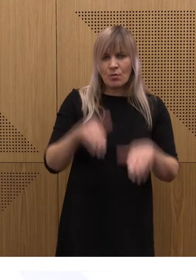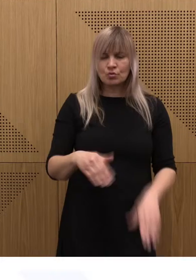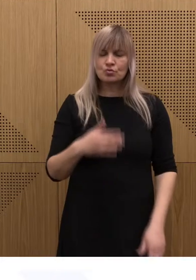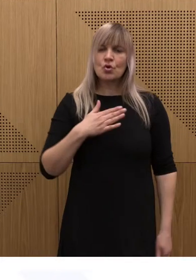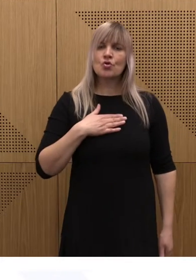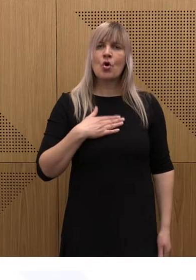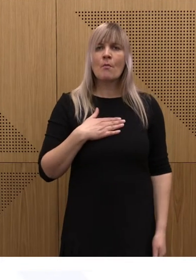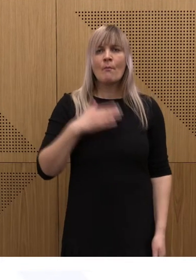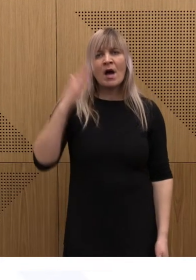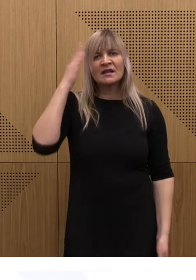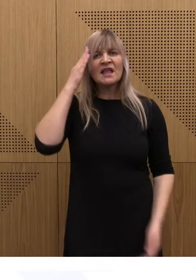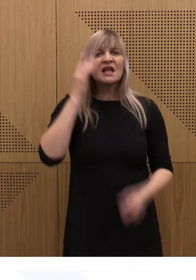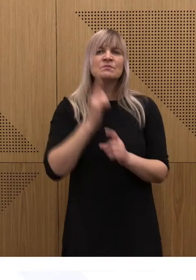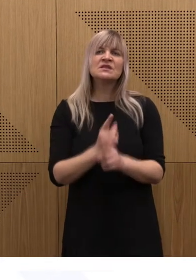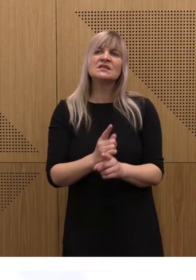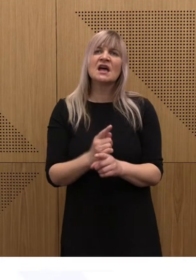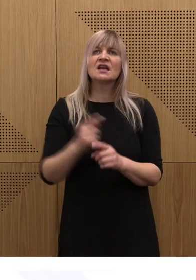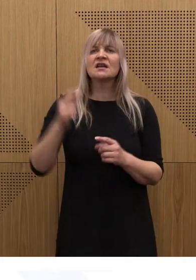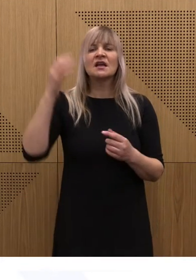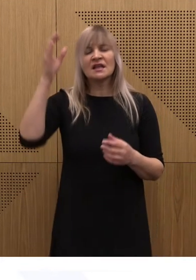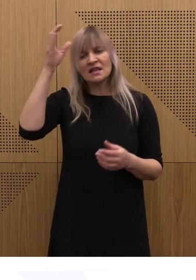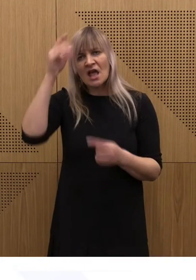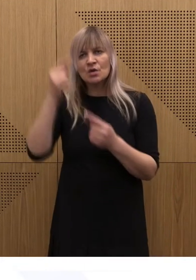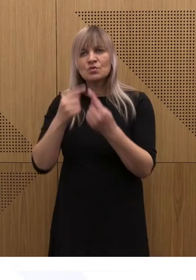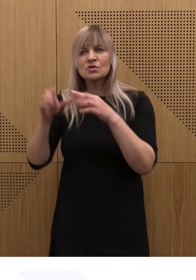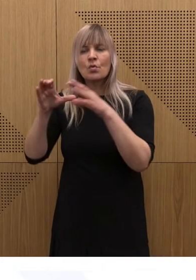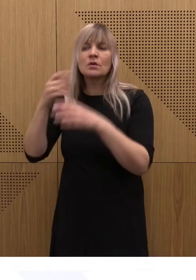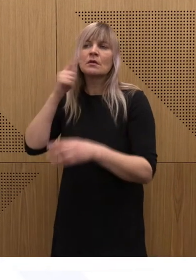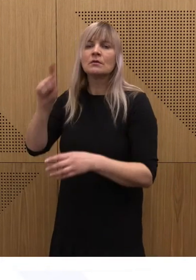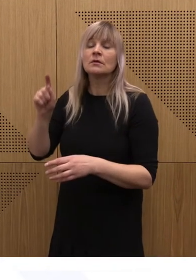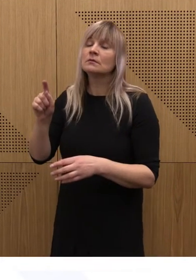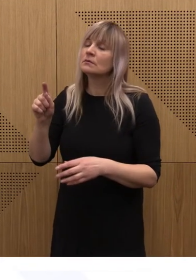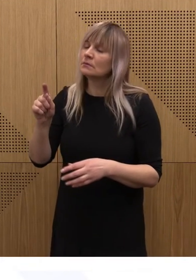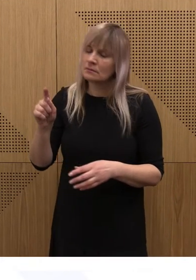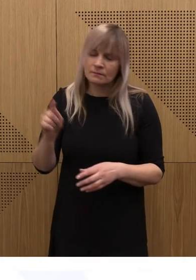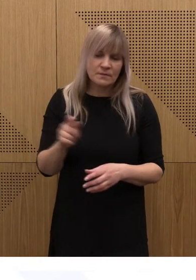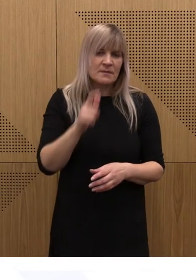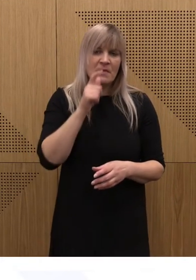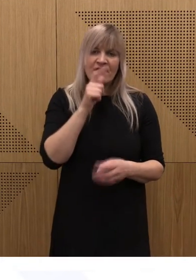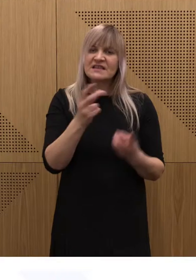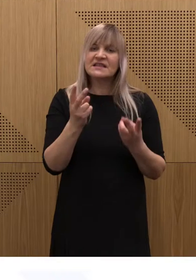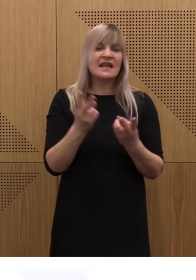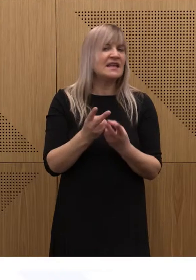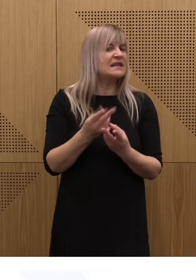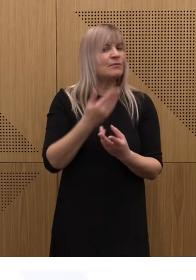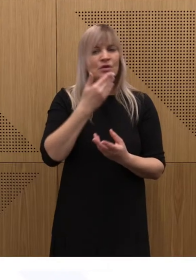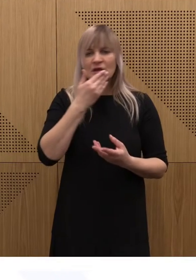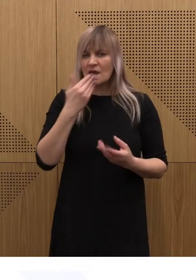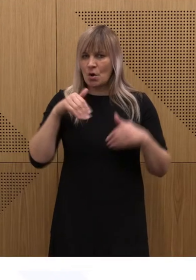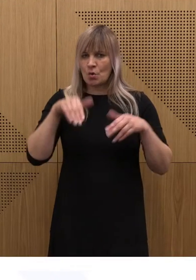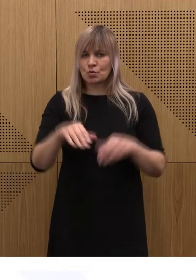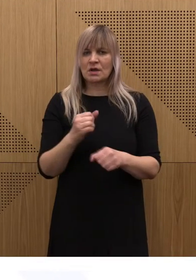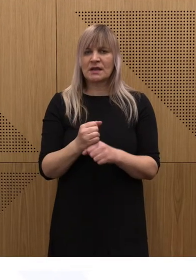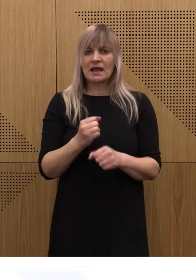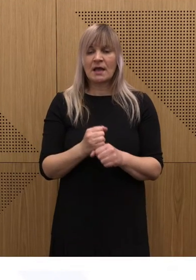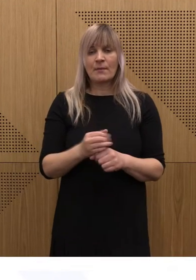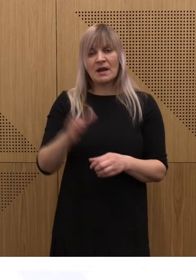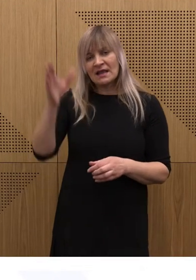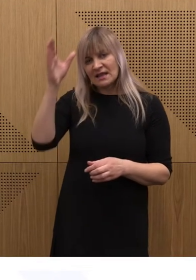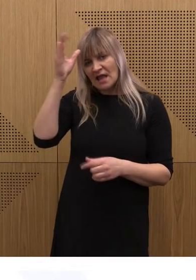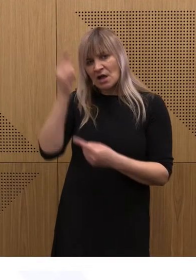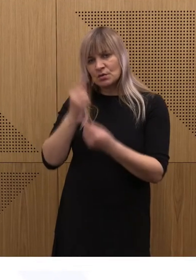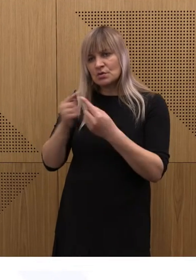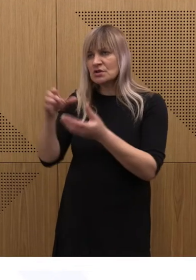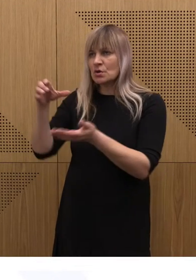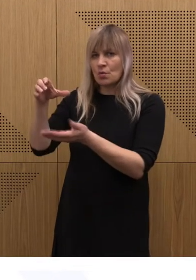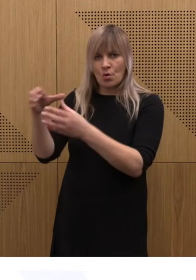enda teadmise järgi , ei kuula teadusnõukoda . ma vastan , et ei , see nii ei ole . et teadusnõukoda tuli